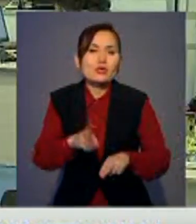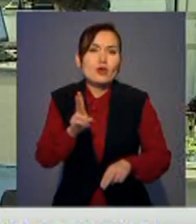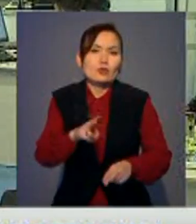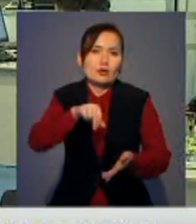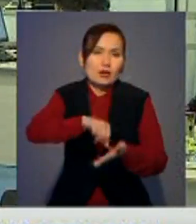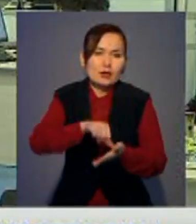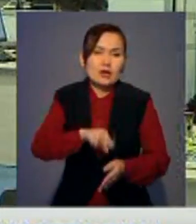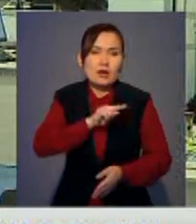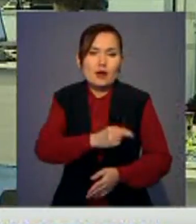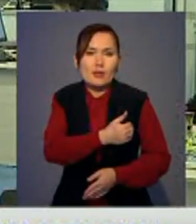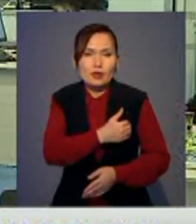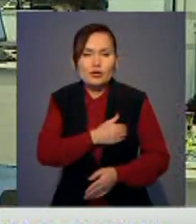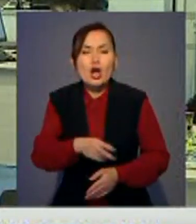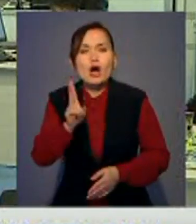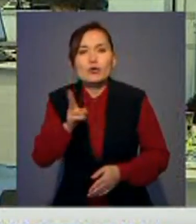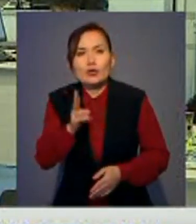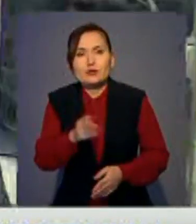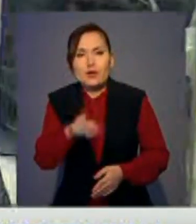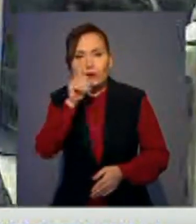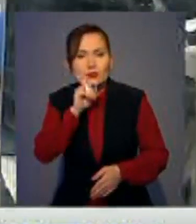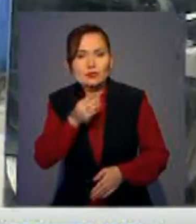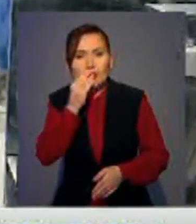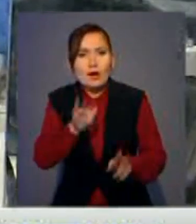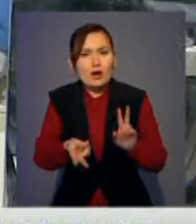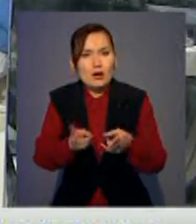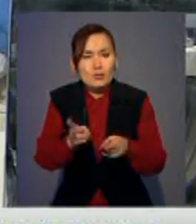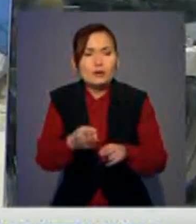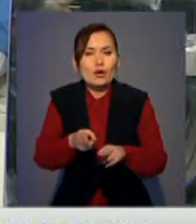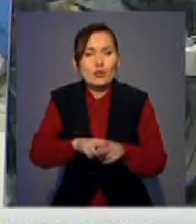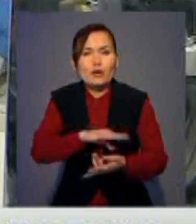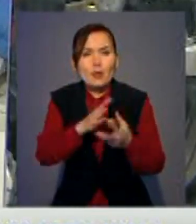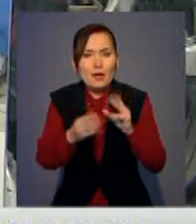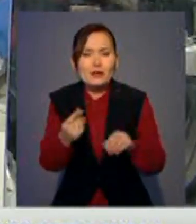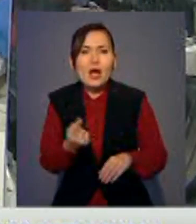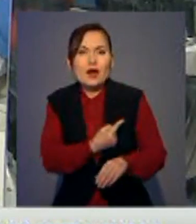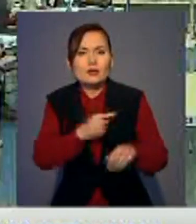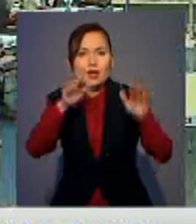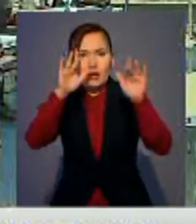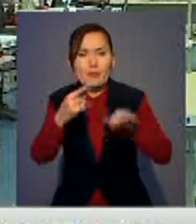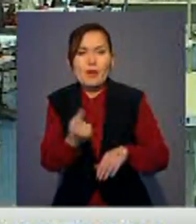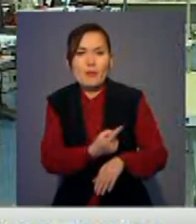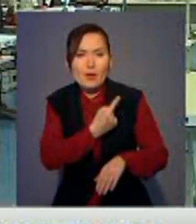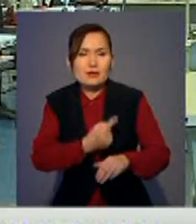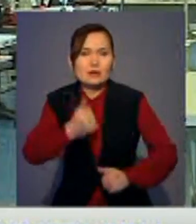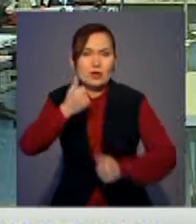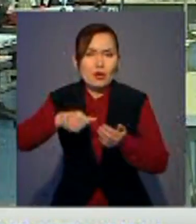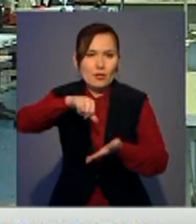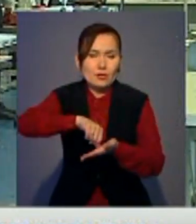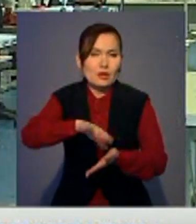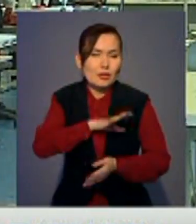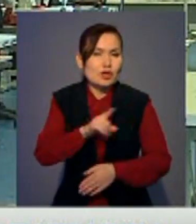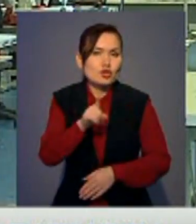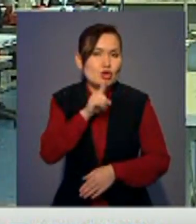тамған аспаз. Компьютердің тілін білетін болашақ IT мамандармен қонақ үй әкімшісіне дейін додада бақ сынады.